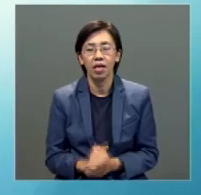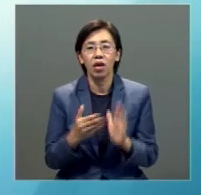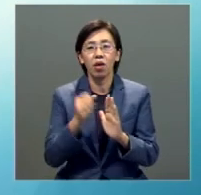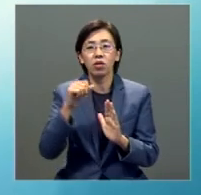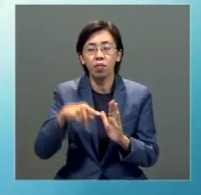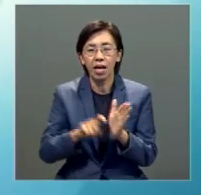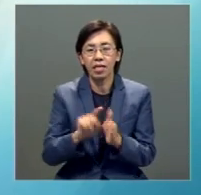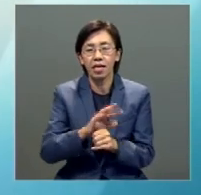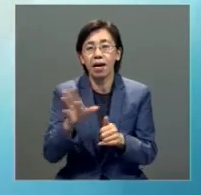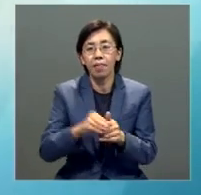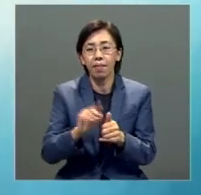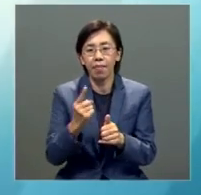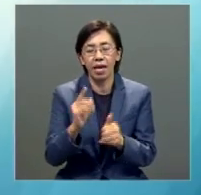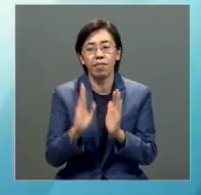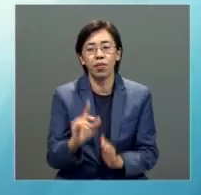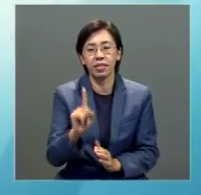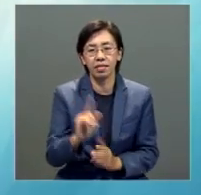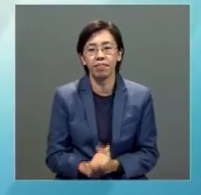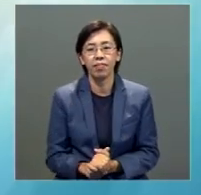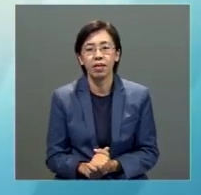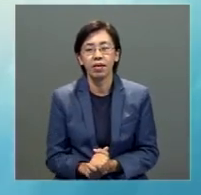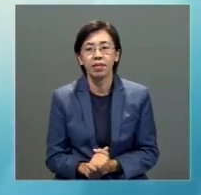พบกับของจังหวัดสุพรรณบุรีขึ้นมาอีก 1ราย 9